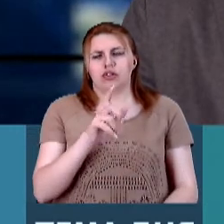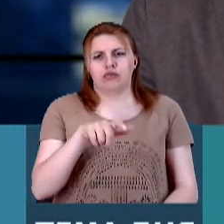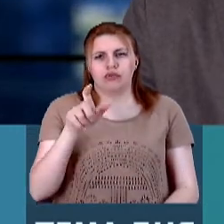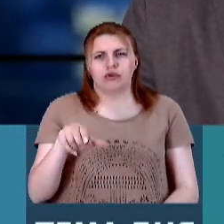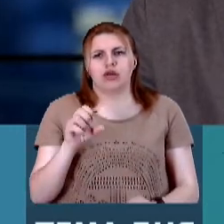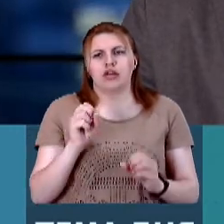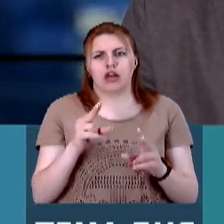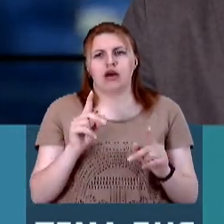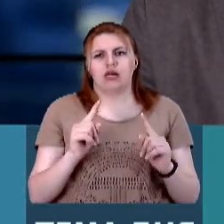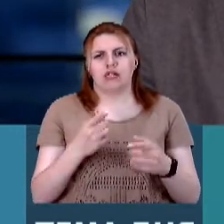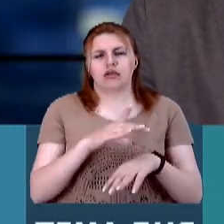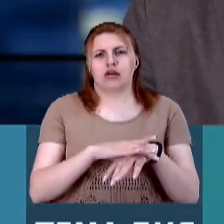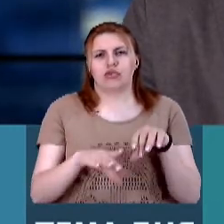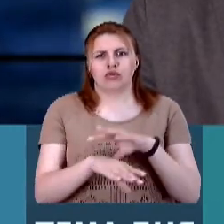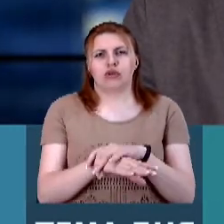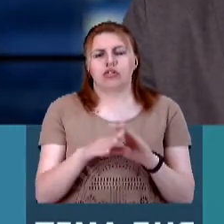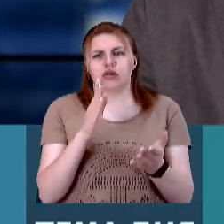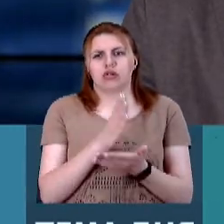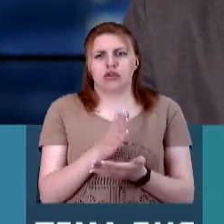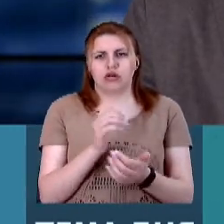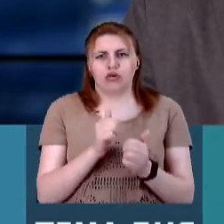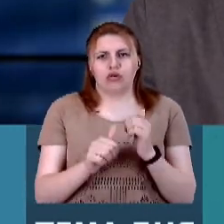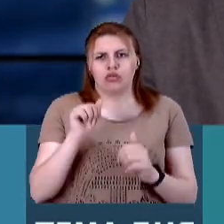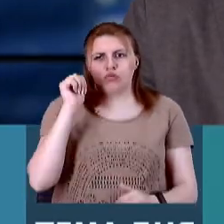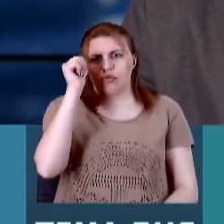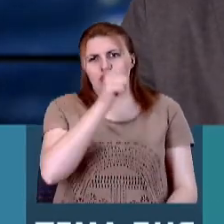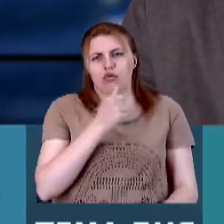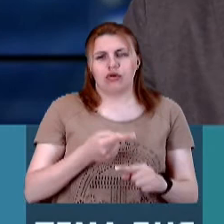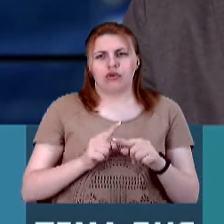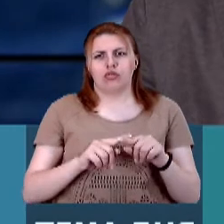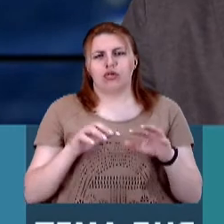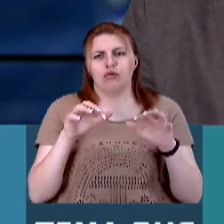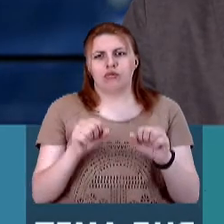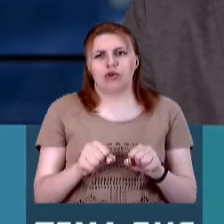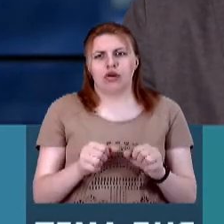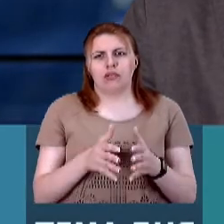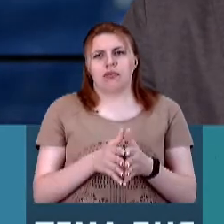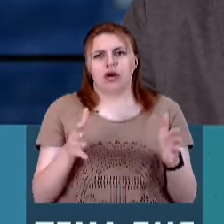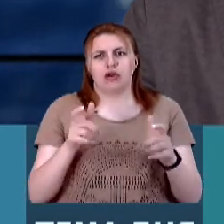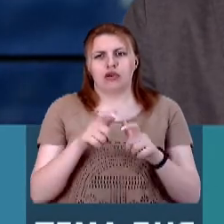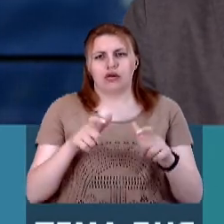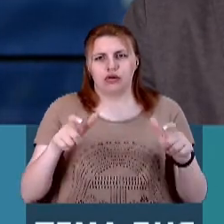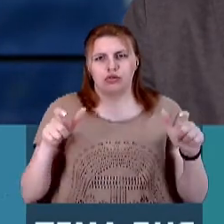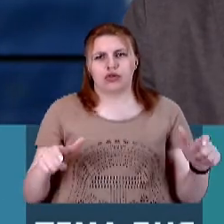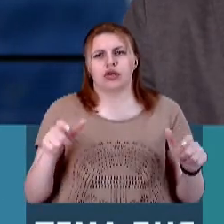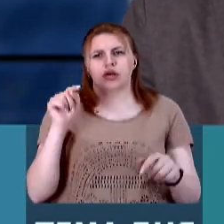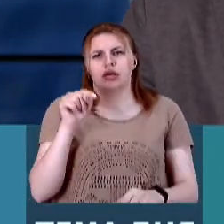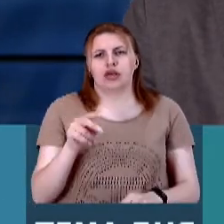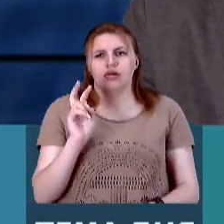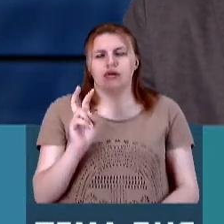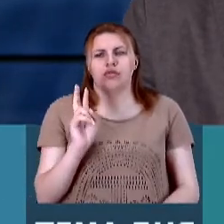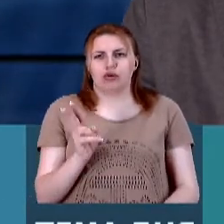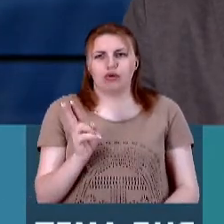там знаходяться. І з кожним роком цієї окупації здебільшого людей, навіть і ті, які ходили на референдум,